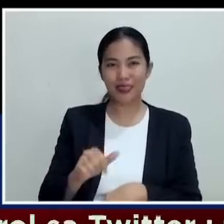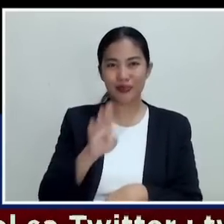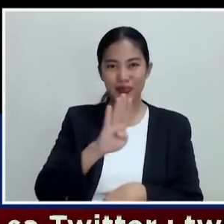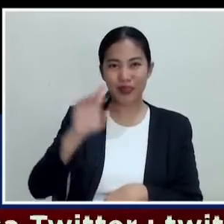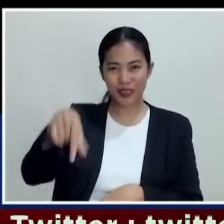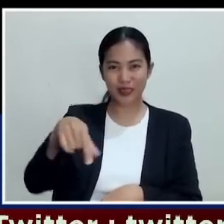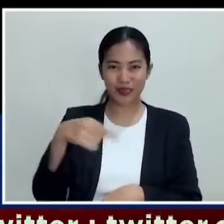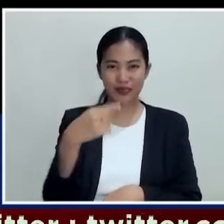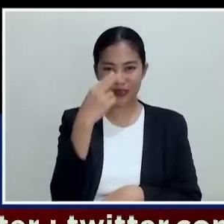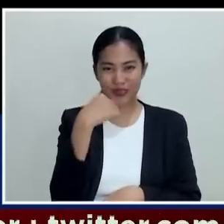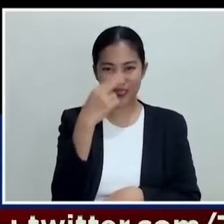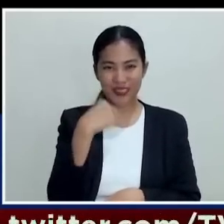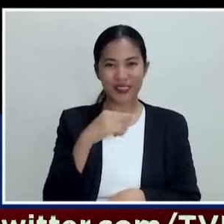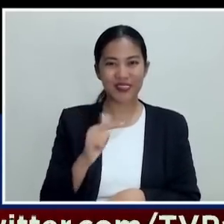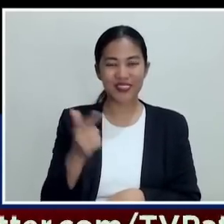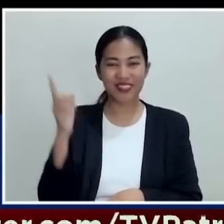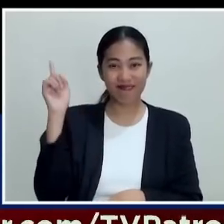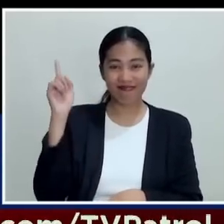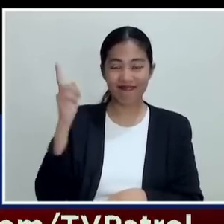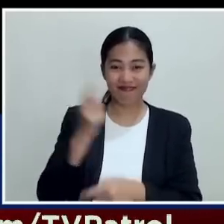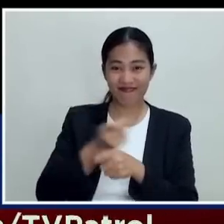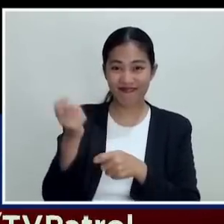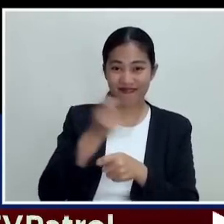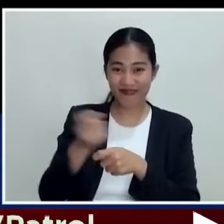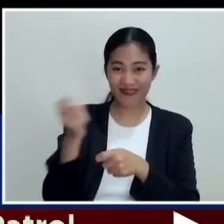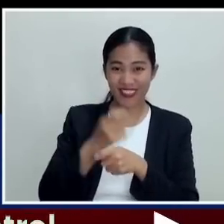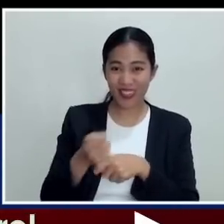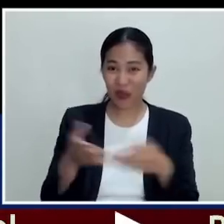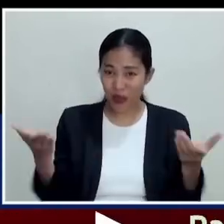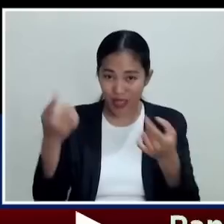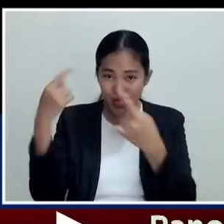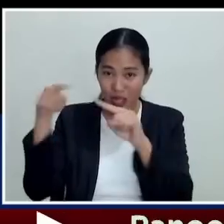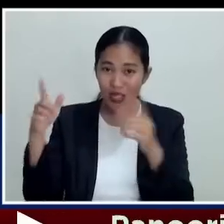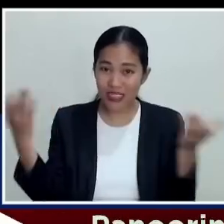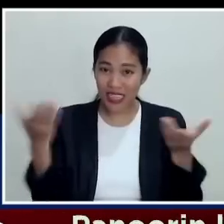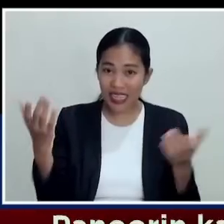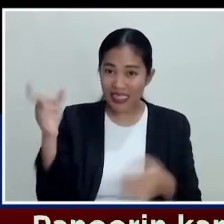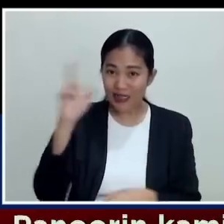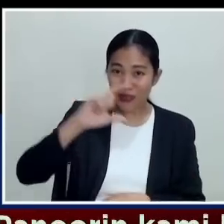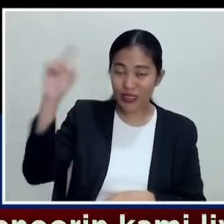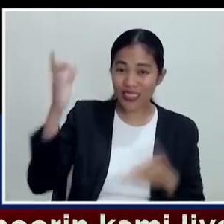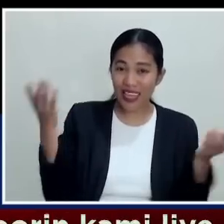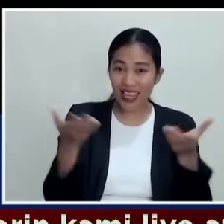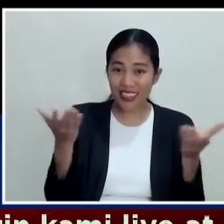punta? Asan yung moon? Asan?